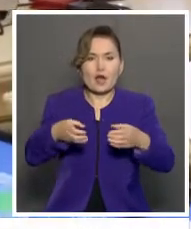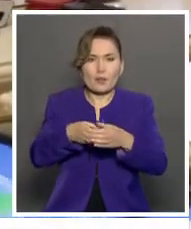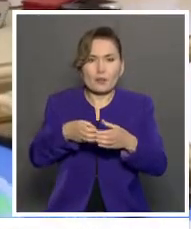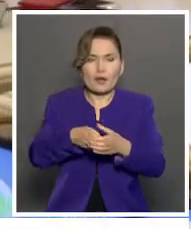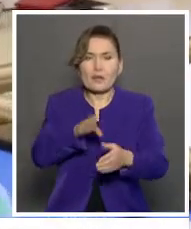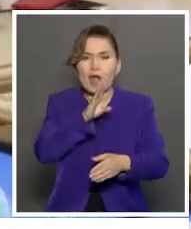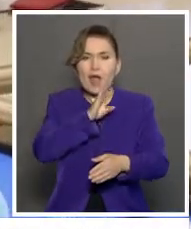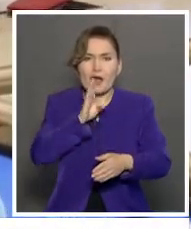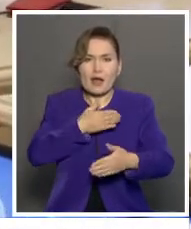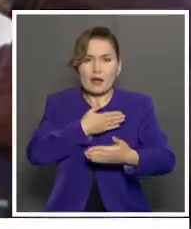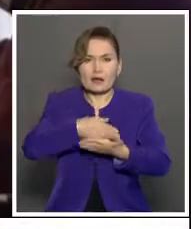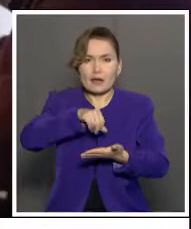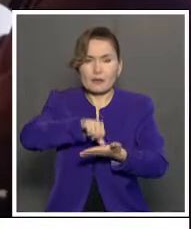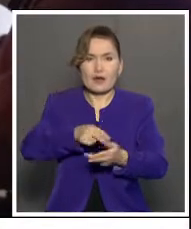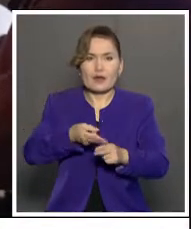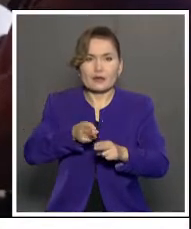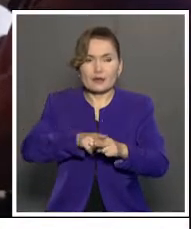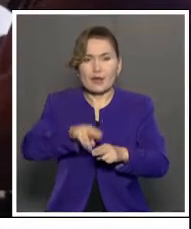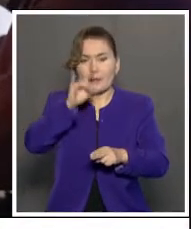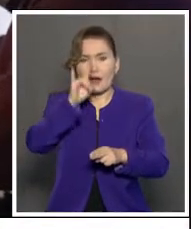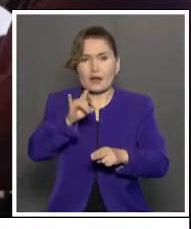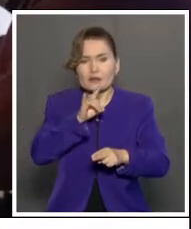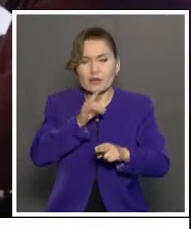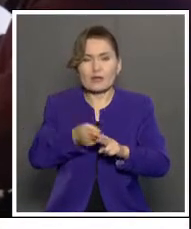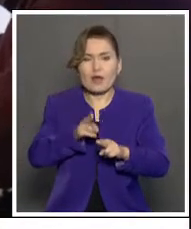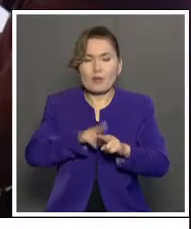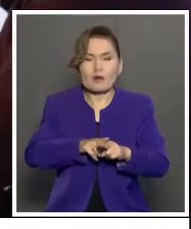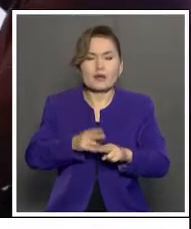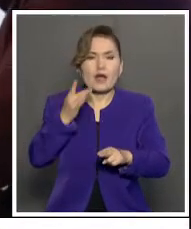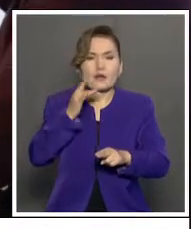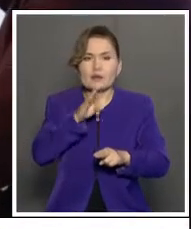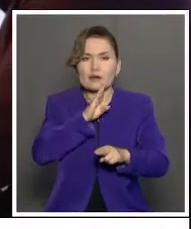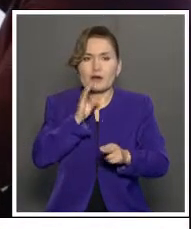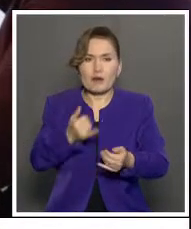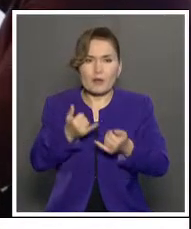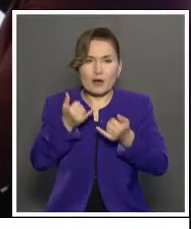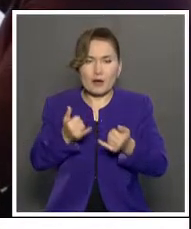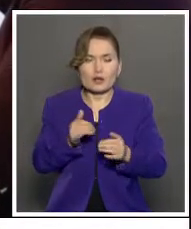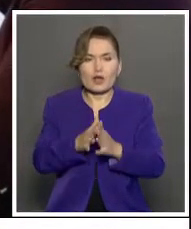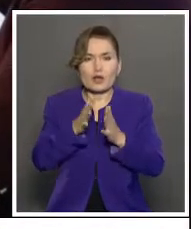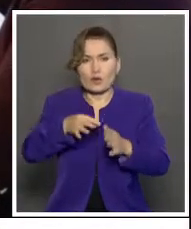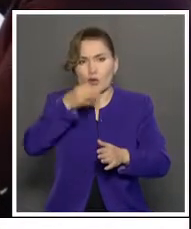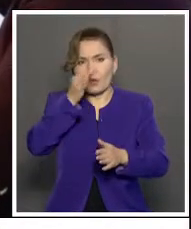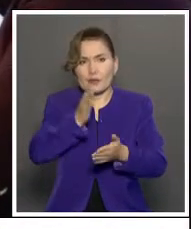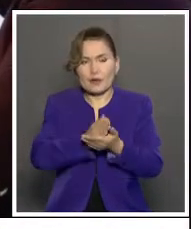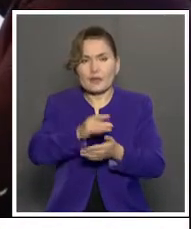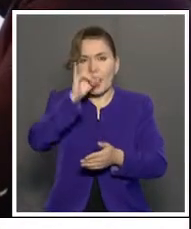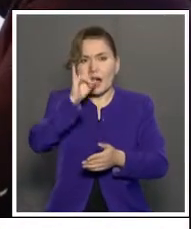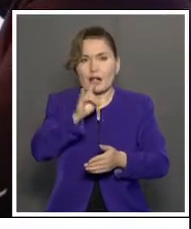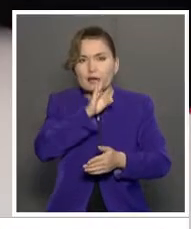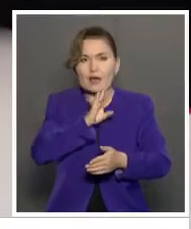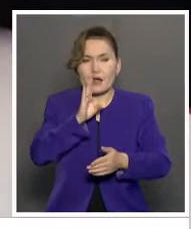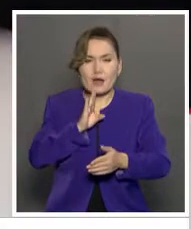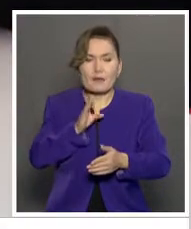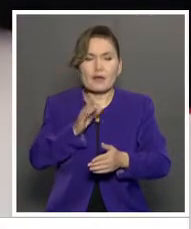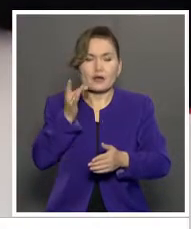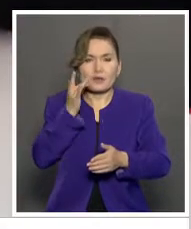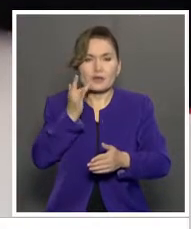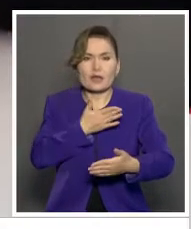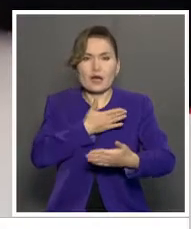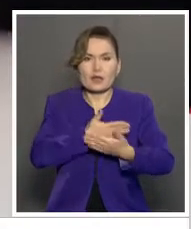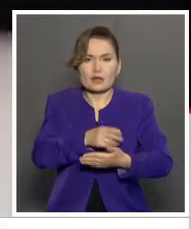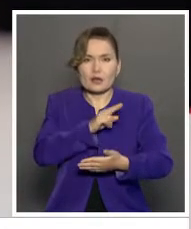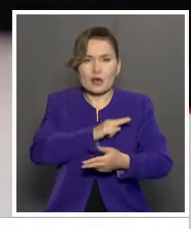әскер әйелдер бар. Халықаралық алаңда Қазақстан гендерлік теңдікті қорғау бойынша тиімді тәжірибесін ұсынды. Елімізде әйелдер қауымы әр салада қызмет етіп